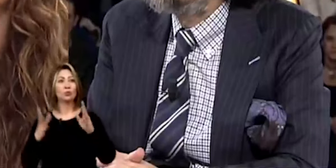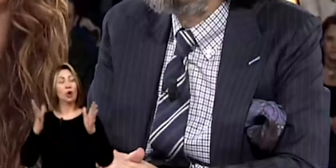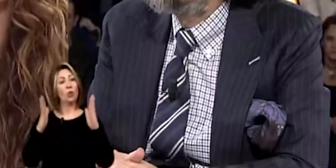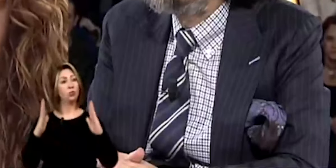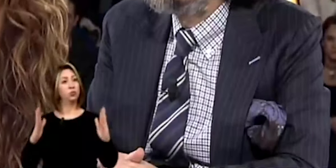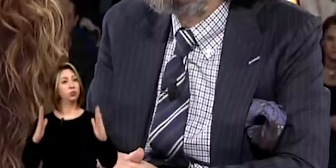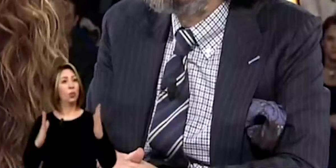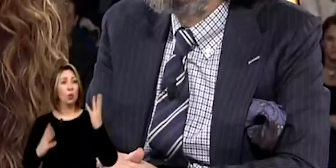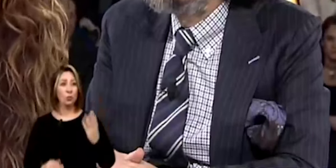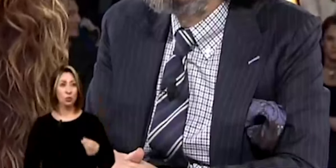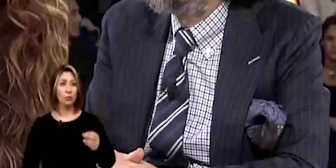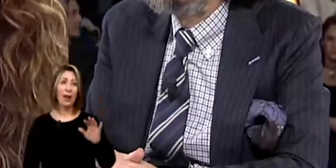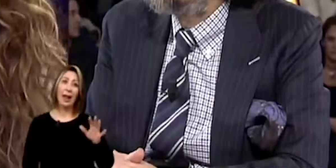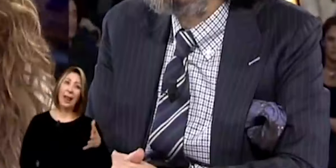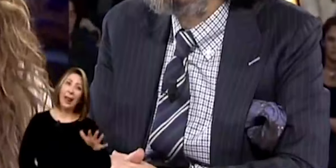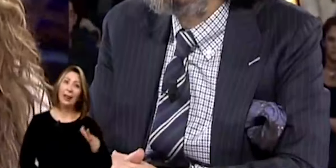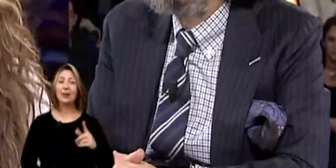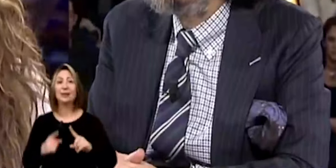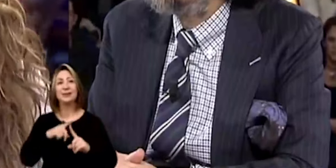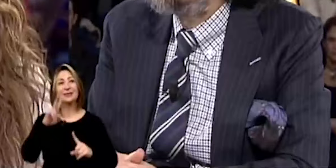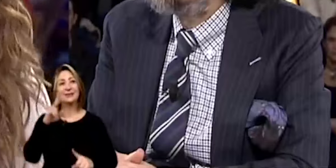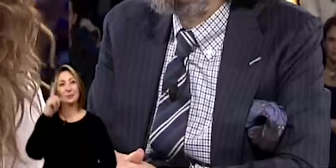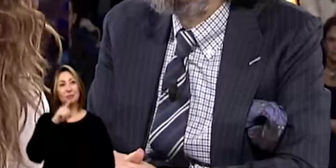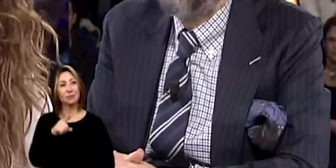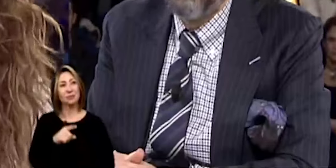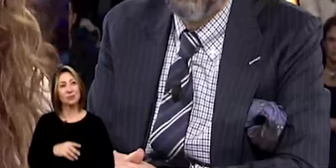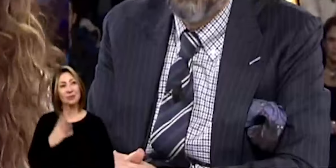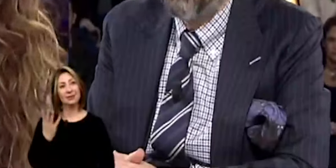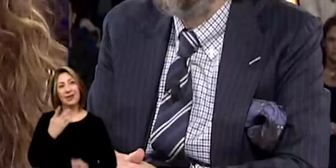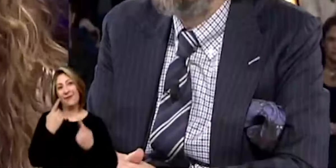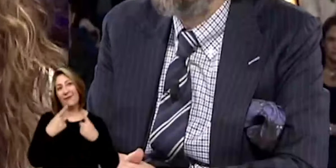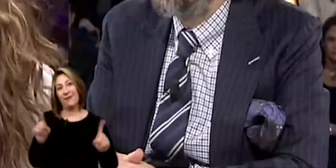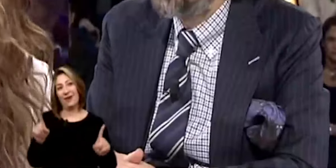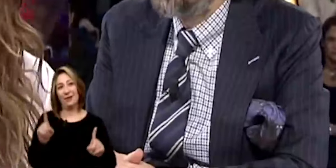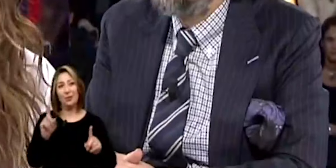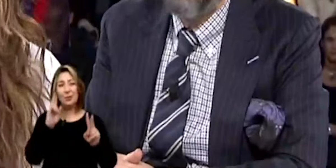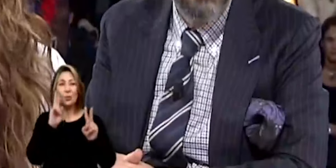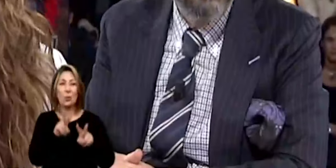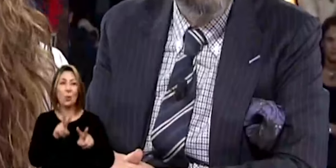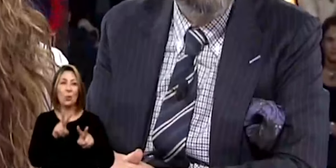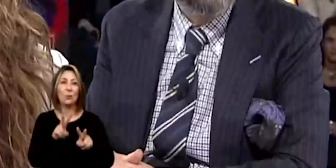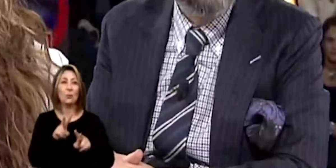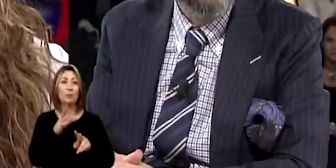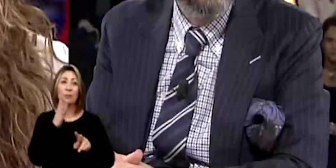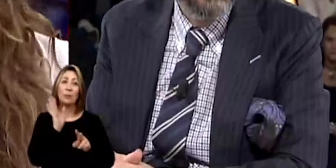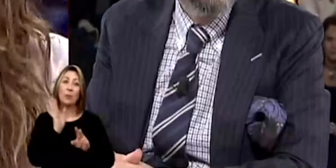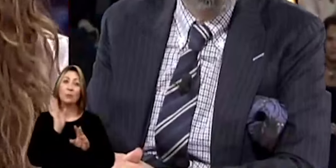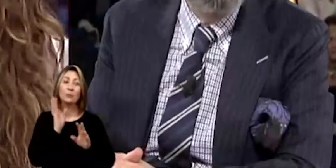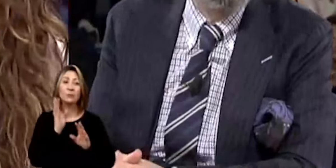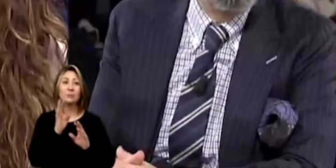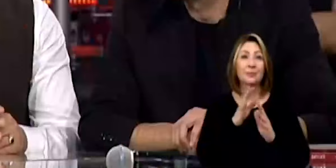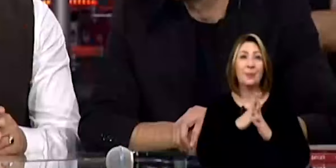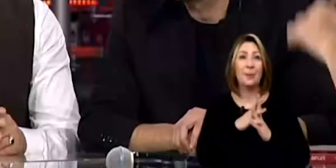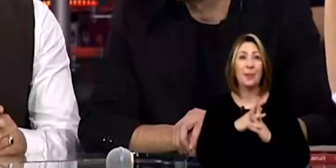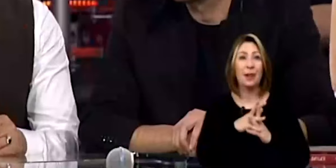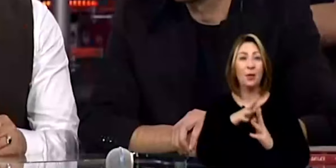kalın duruyormuşum. Herhalde ekrandan dolayı daha farklı görünüyorum. Bilmiyorum. Çok açık.